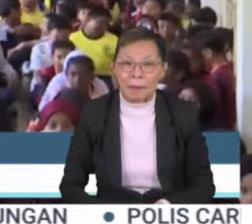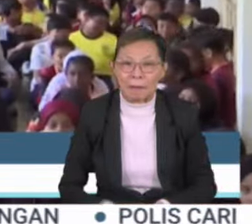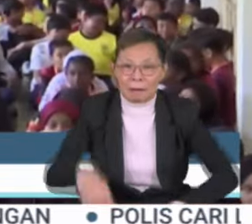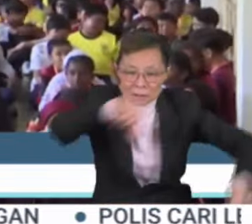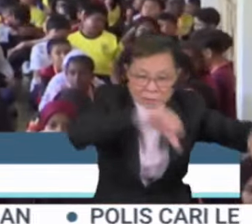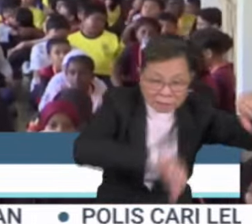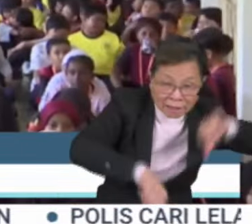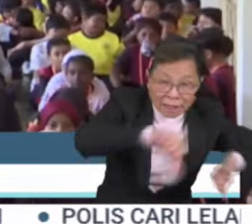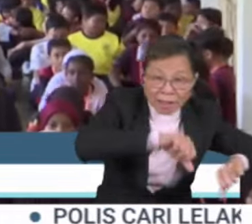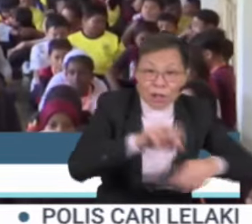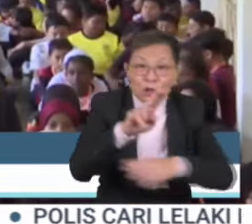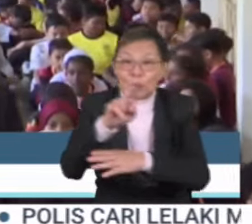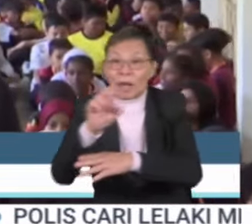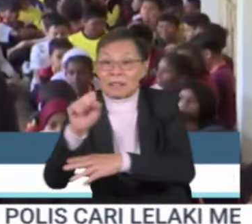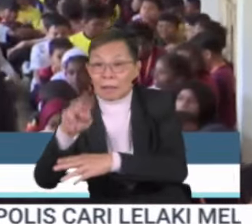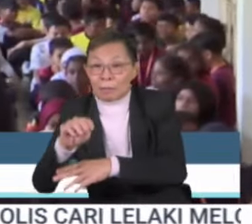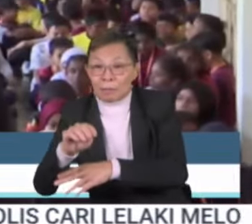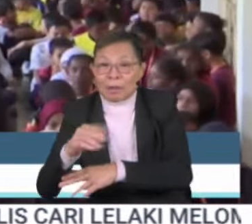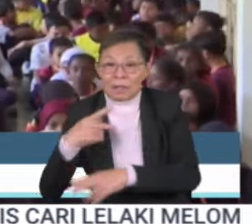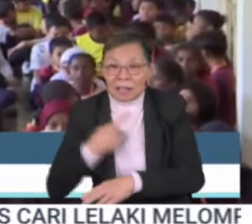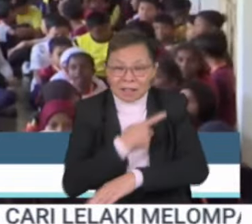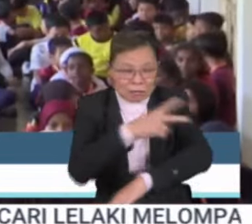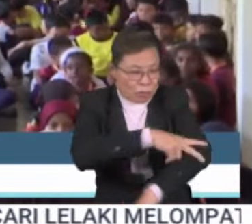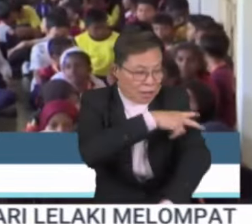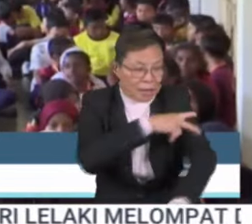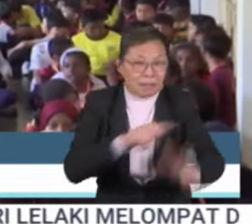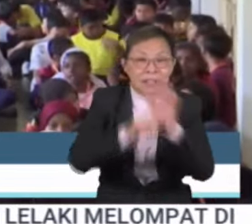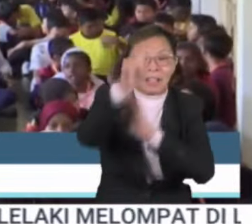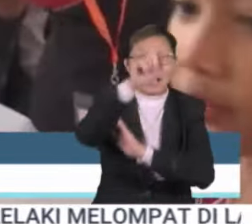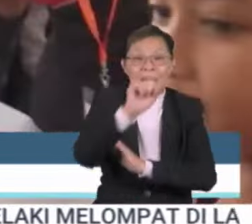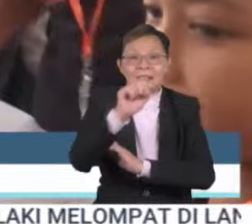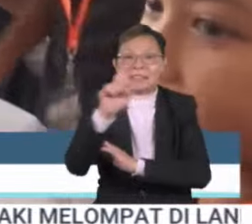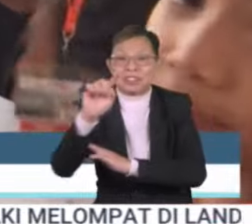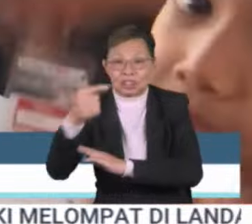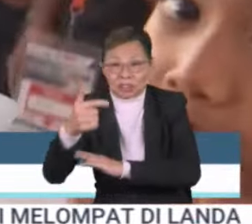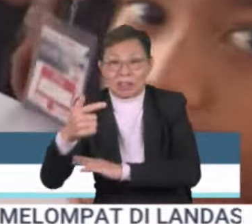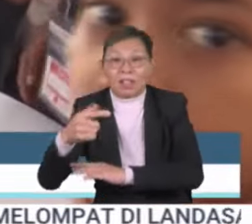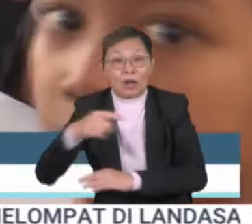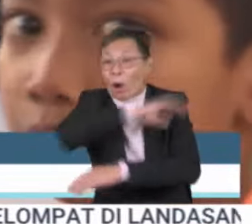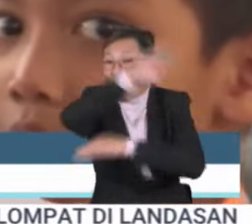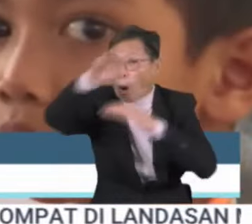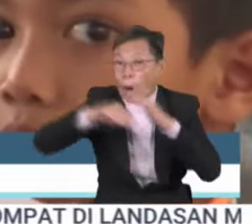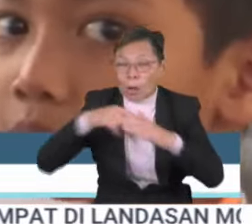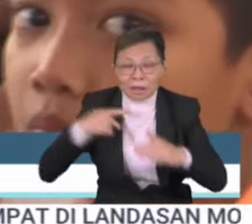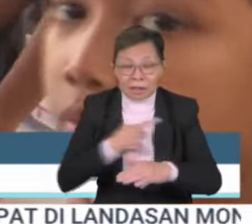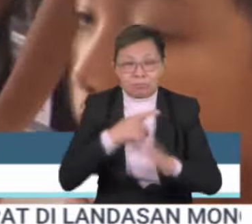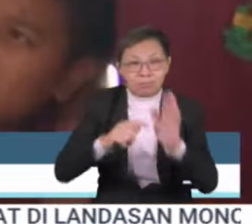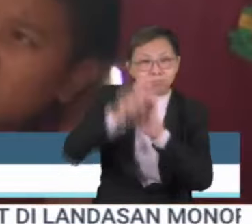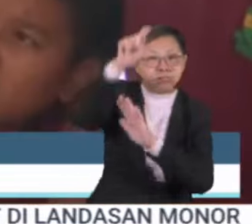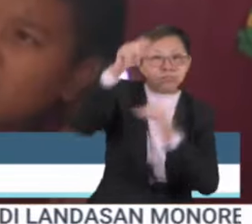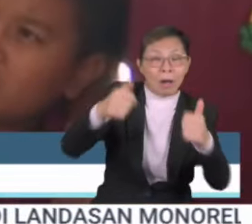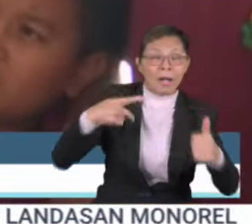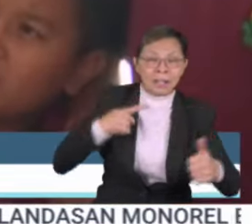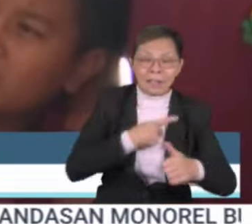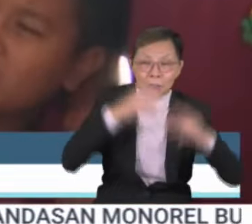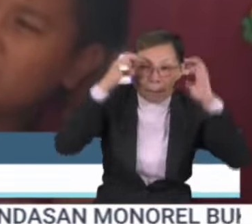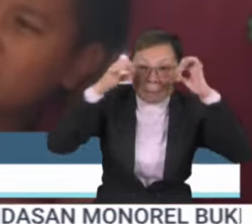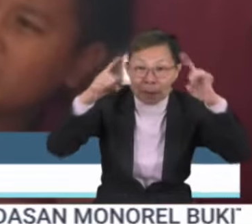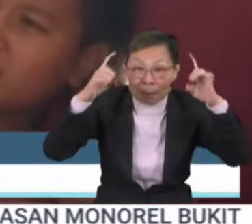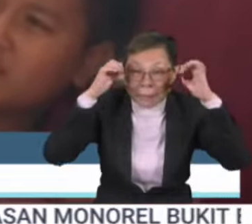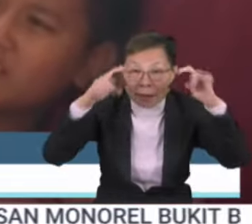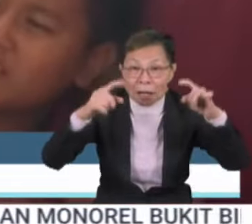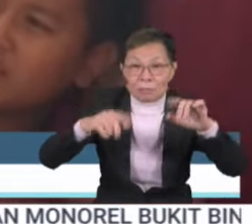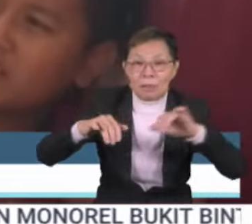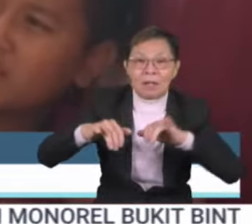U-Science dan USM, oleh sebab kita ranking pun tinggi dalam SDG ini semua. So kita nak bagi pendidikan yang berkualiti, kita nak